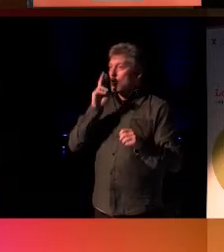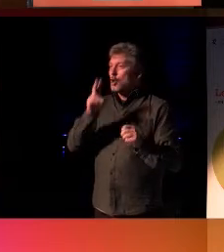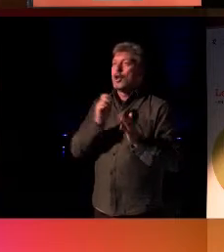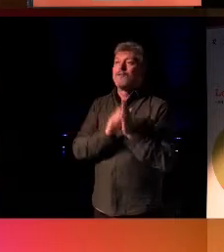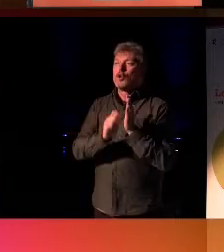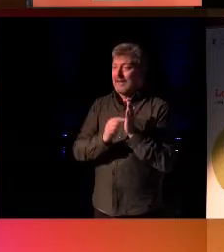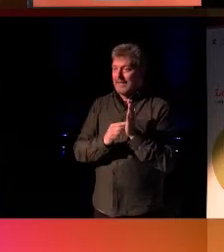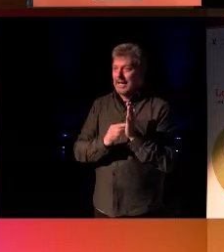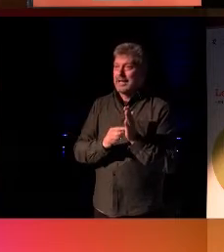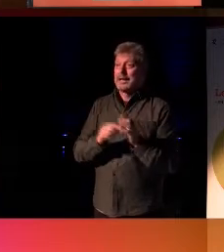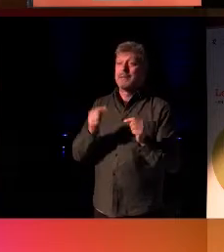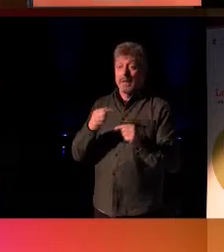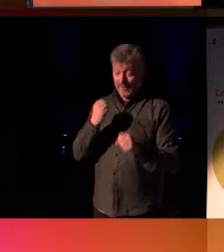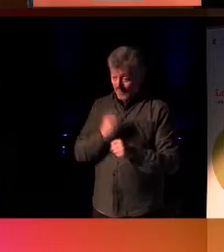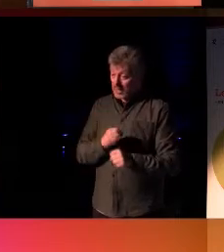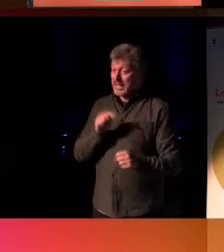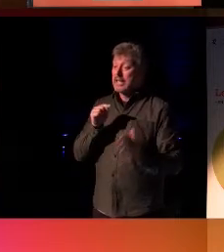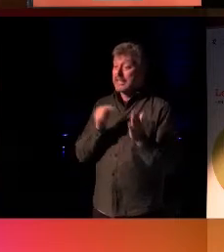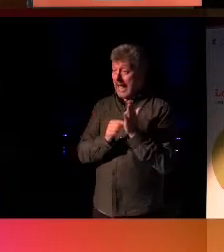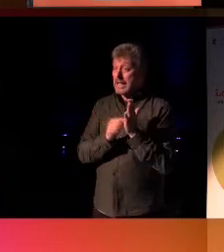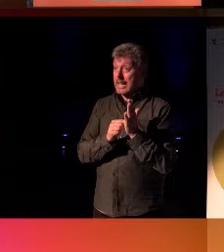bra. Og